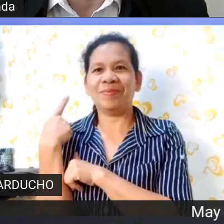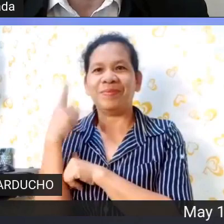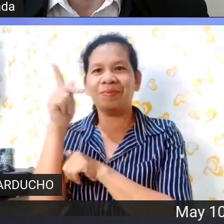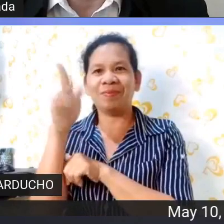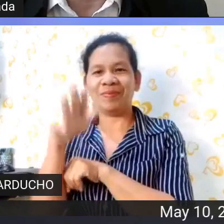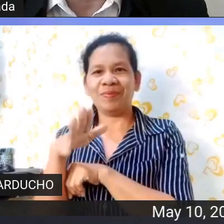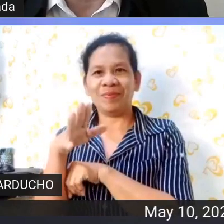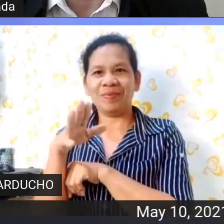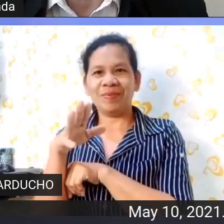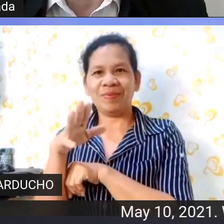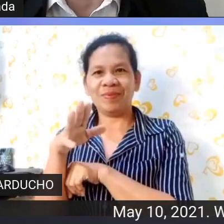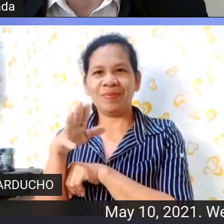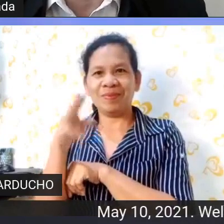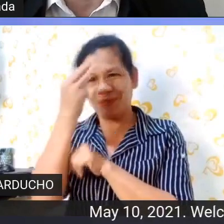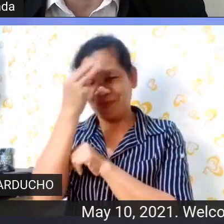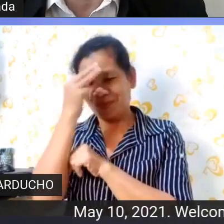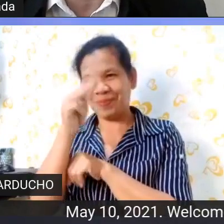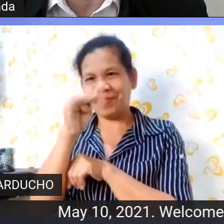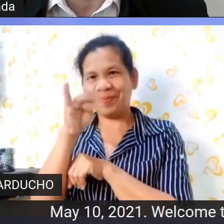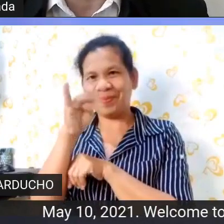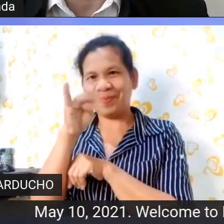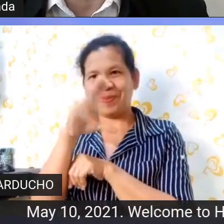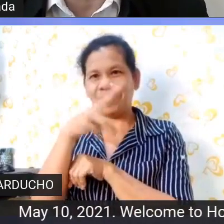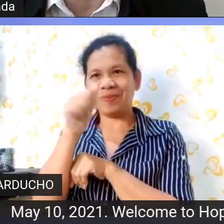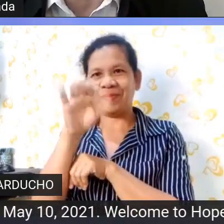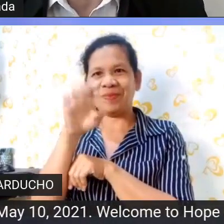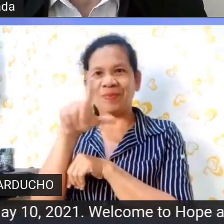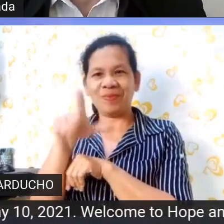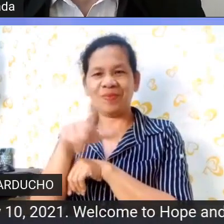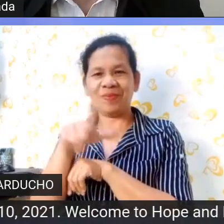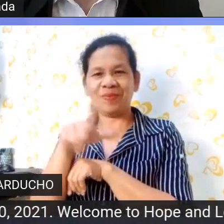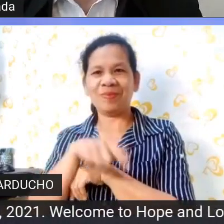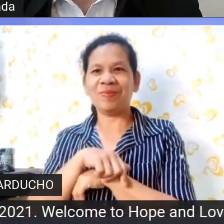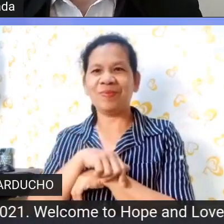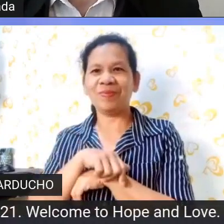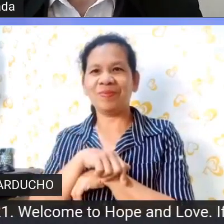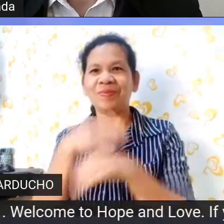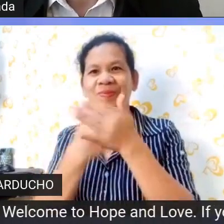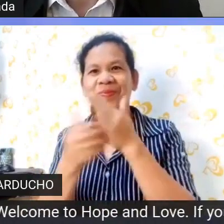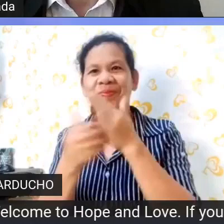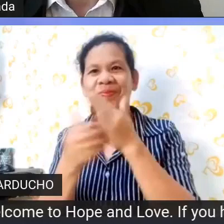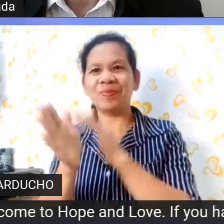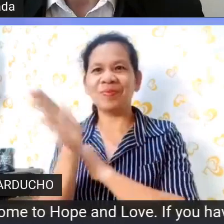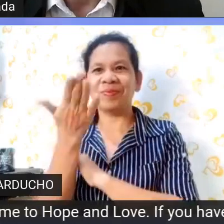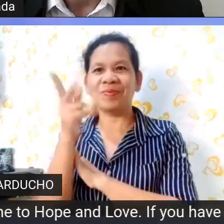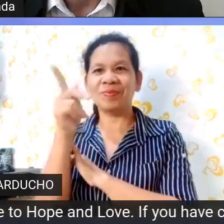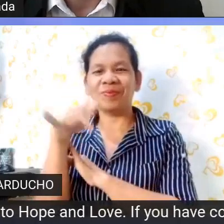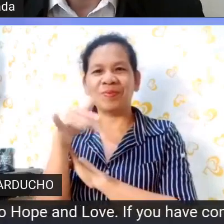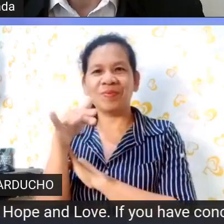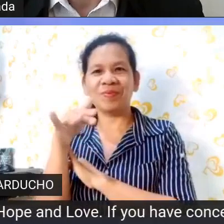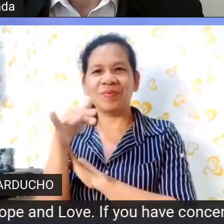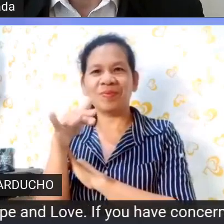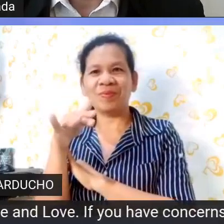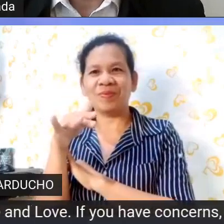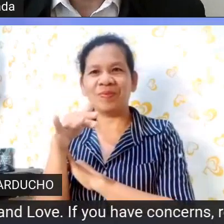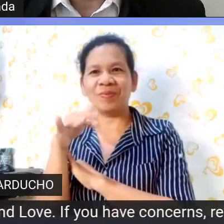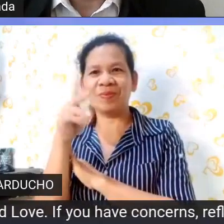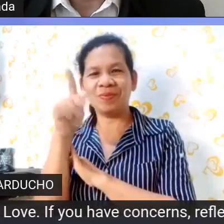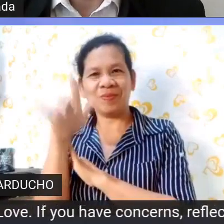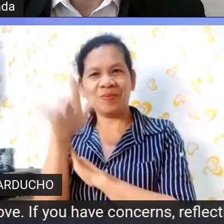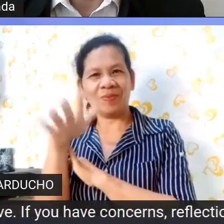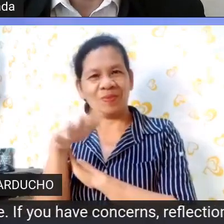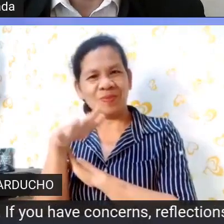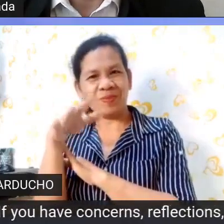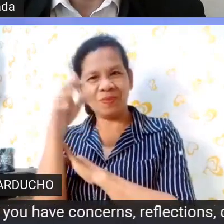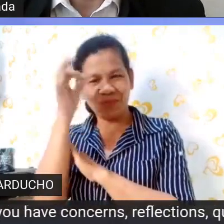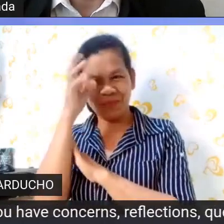Michael Dalida. Pastor, good morning. Mati po kayo. Magandang umaga po, Pastor Juby, Pastor Roosevelt, at